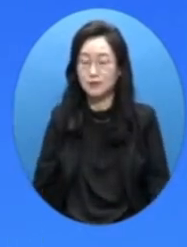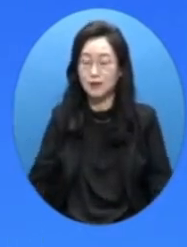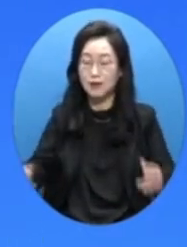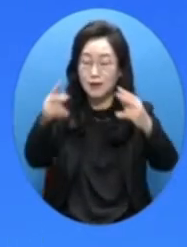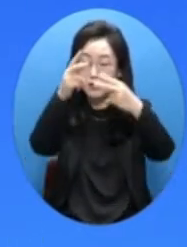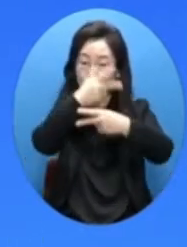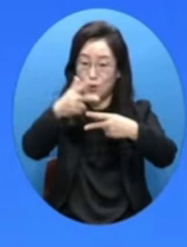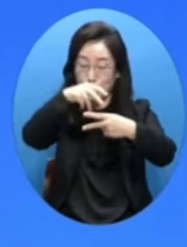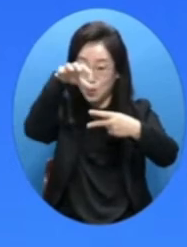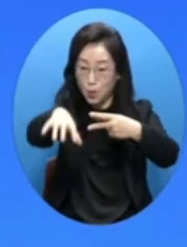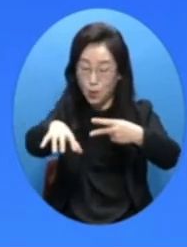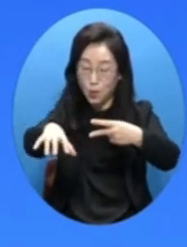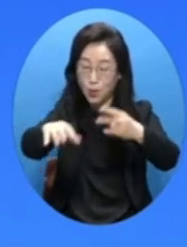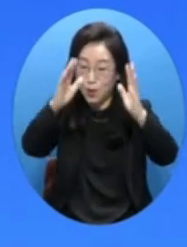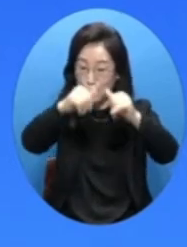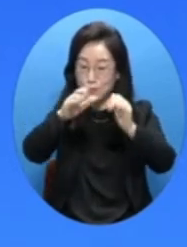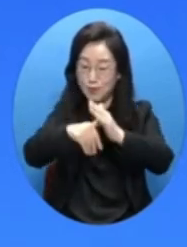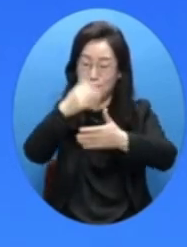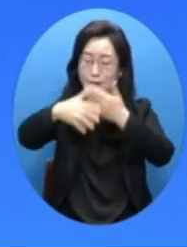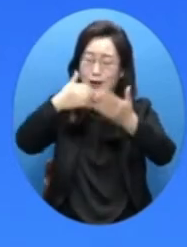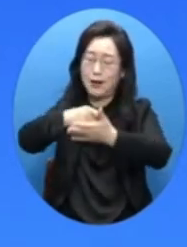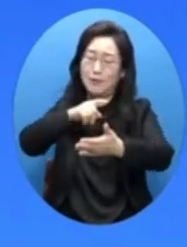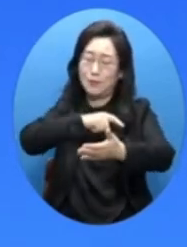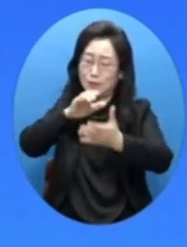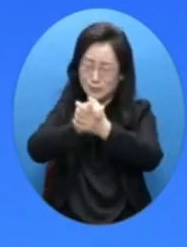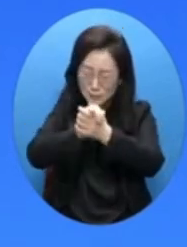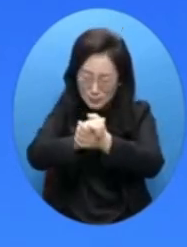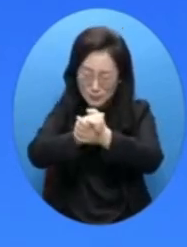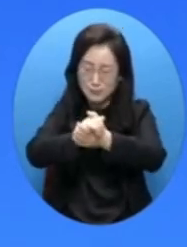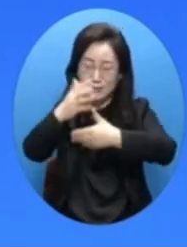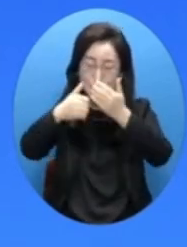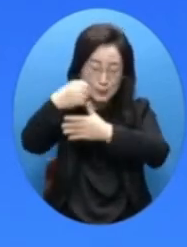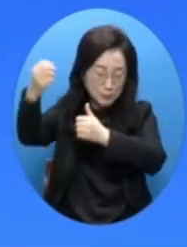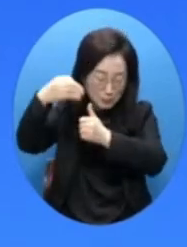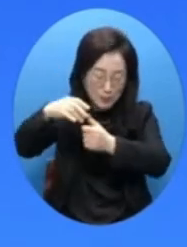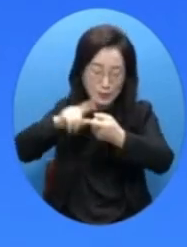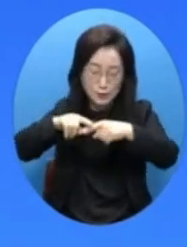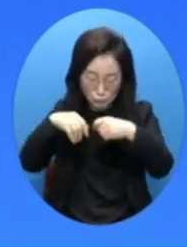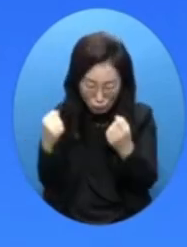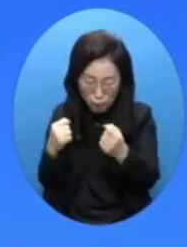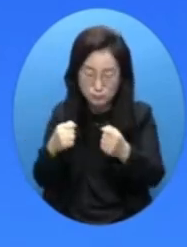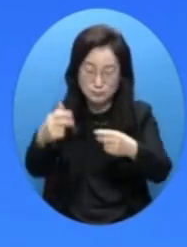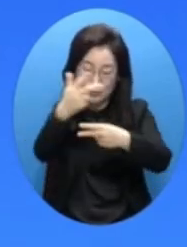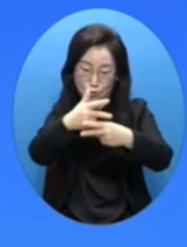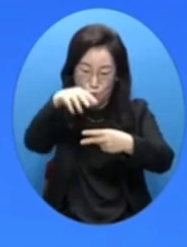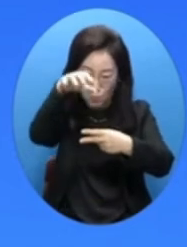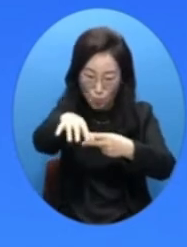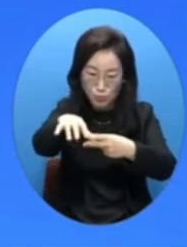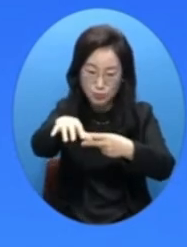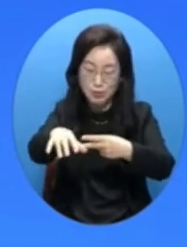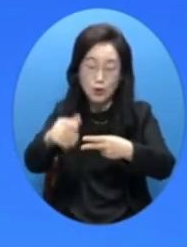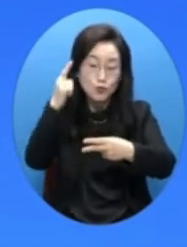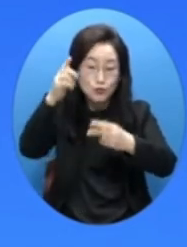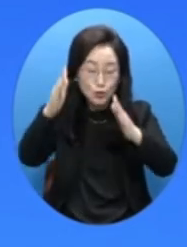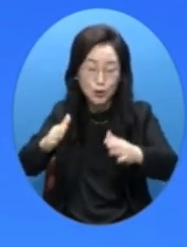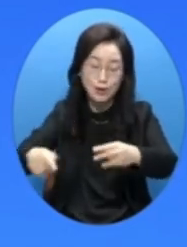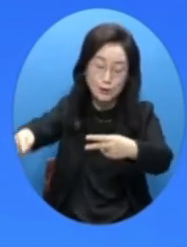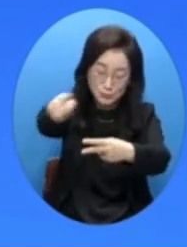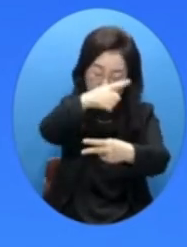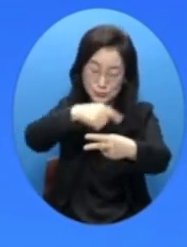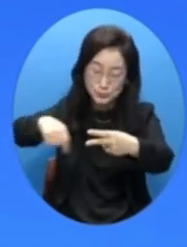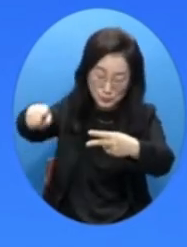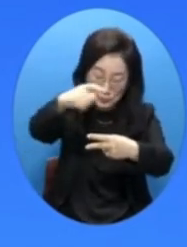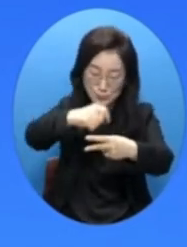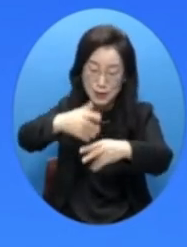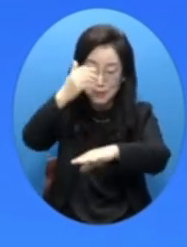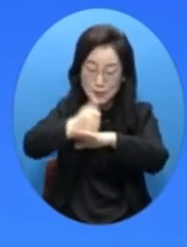여리골 무너뜨릴 때는 하나님의 엎드려 간절히 기도하고 하나님의 음성을 듣고 말씀에 순종해서 여력을 엿새 동안 한 바퀴 돌고 마지막